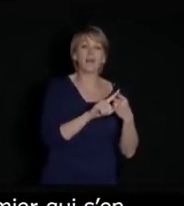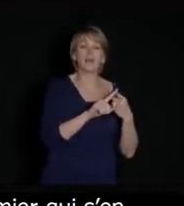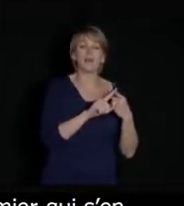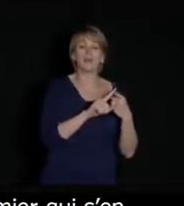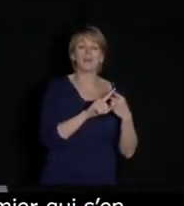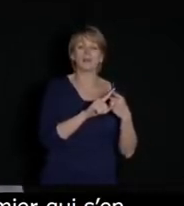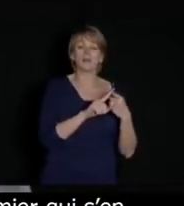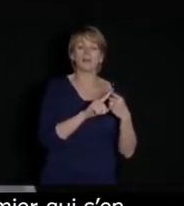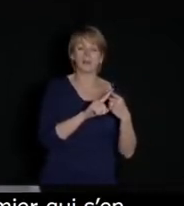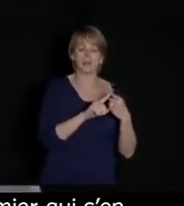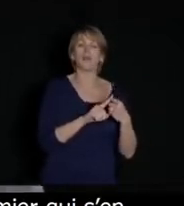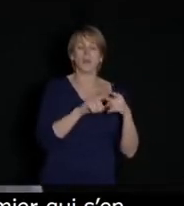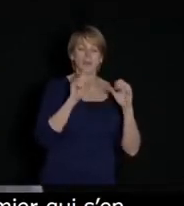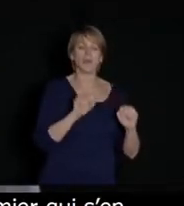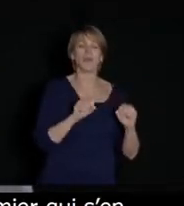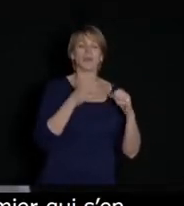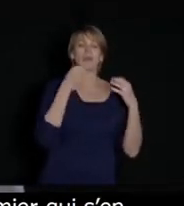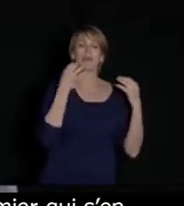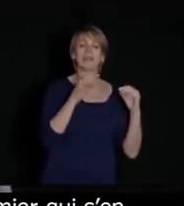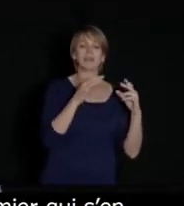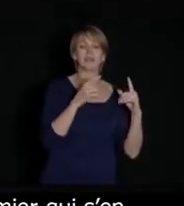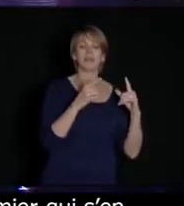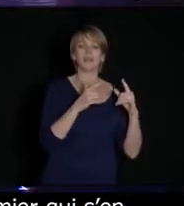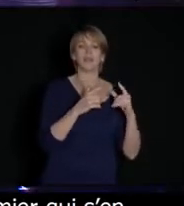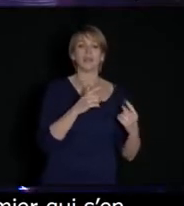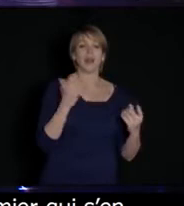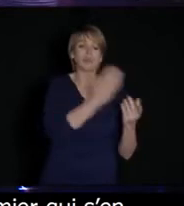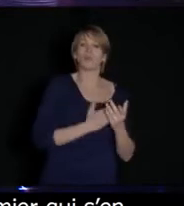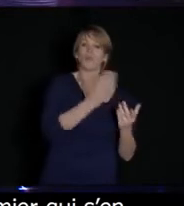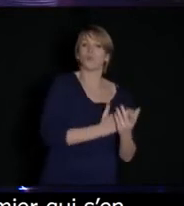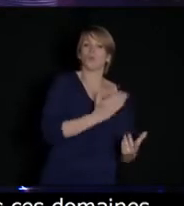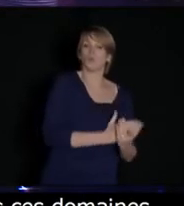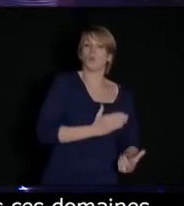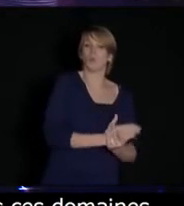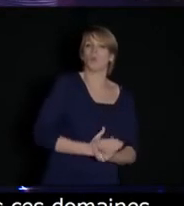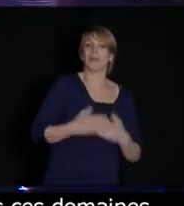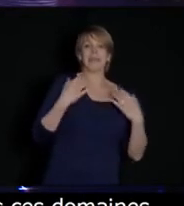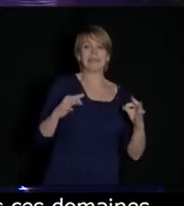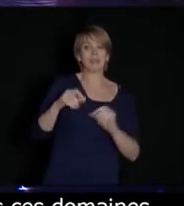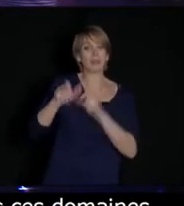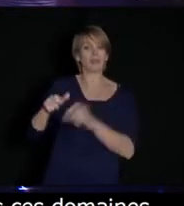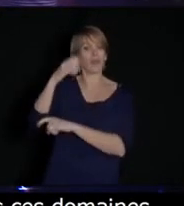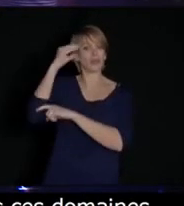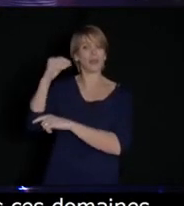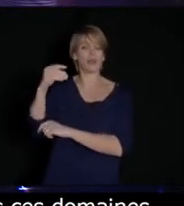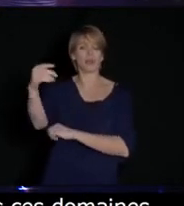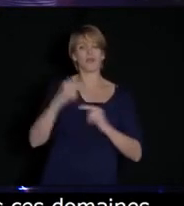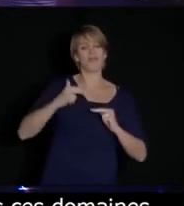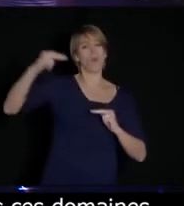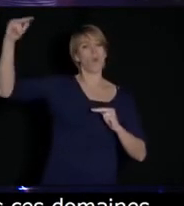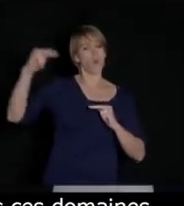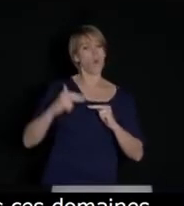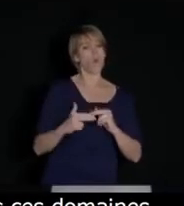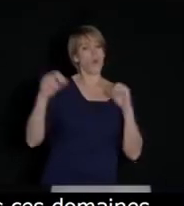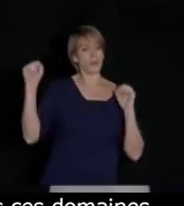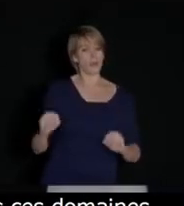niveaux d'intervention dans la mer pour aller jusqu'au fond. 10 niveaux d'intervention humaine, 10 niveaux d'excellence. Eh bien, dans les 10 niveaux, il